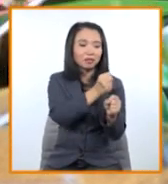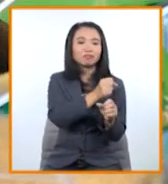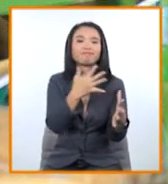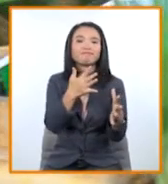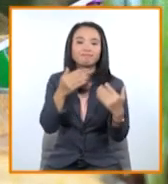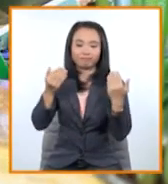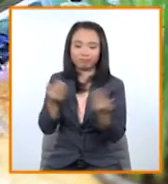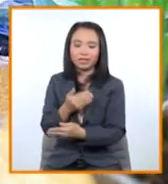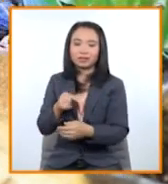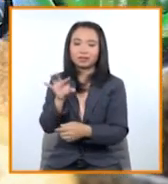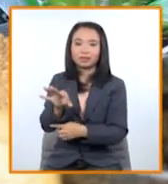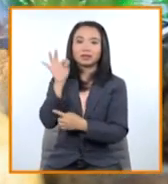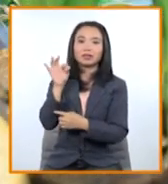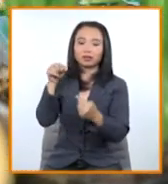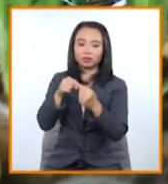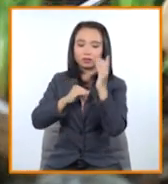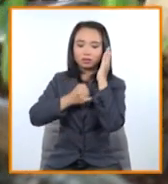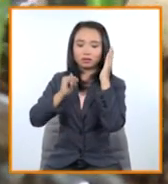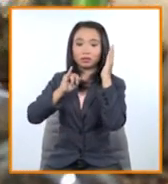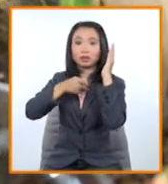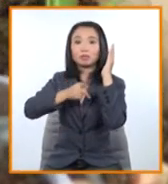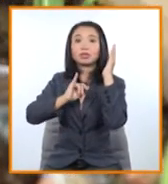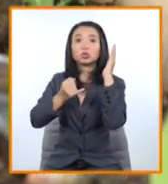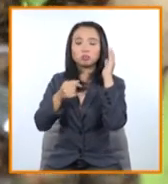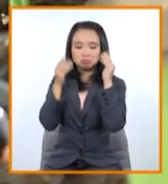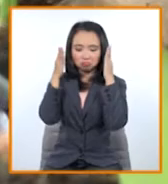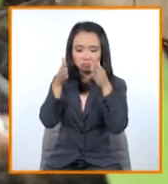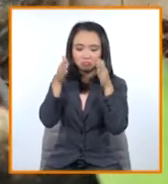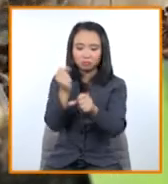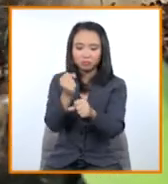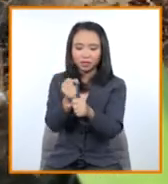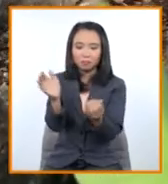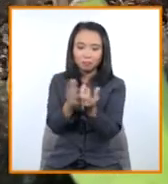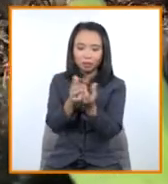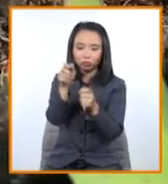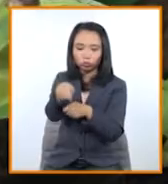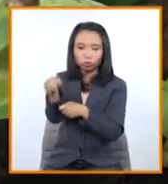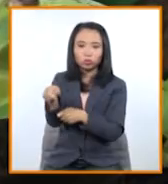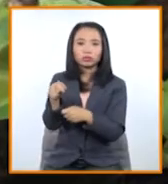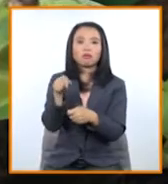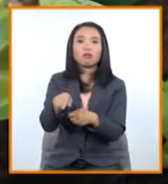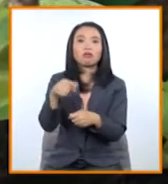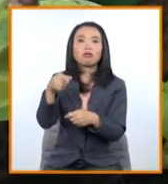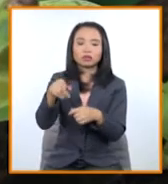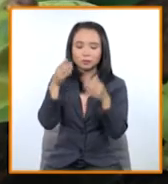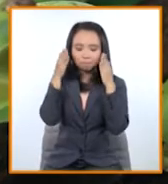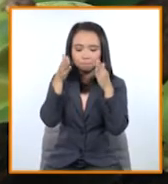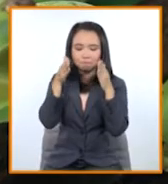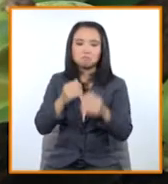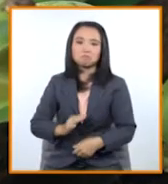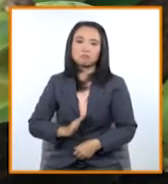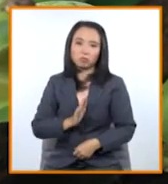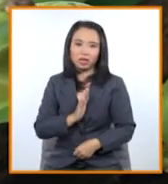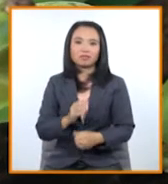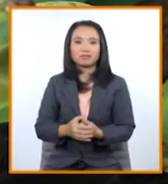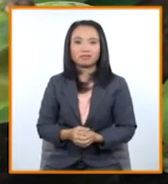รากที่อำเภอป่าละอูจังหวัดประจวบคีรีขันธ์มุ่งมั่นทำเกษตรอินทรีย์และภูมิใจในอาชีพเกษตรกร คือเ